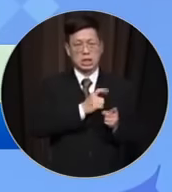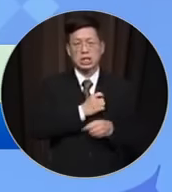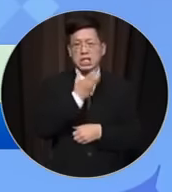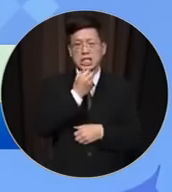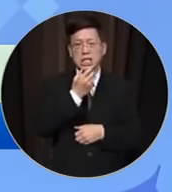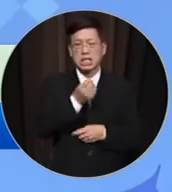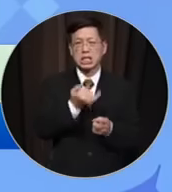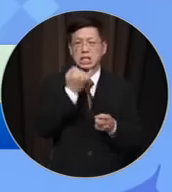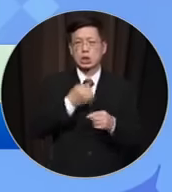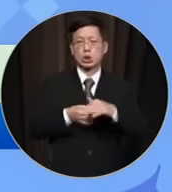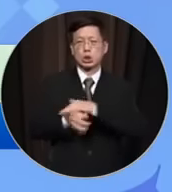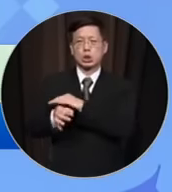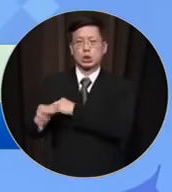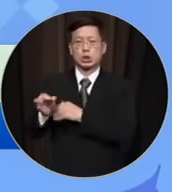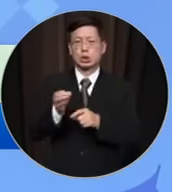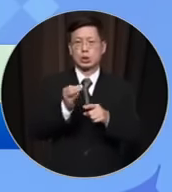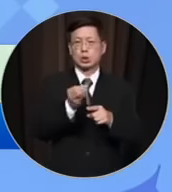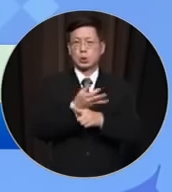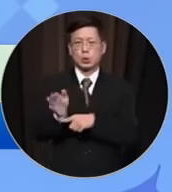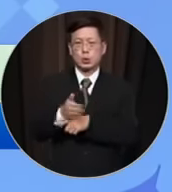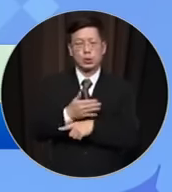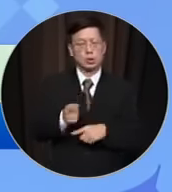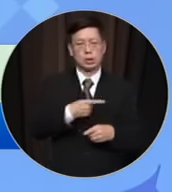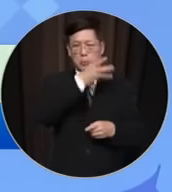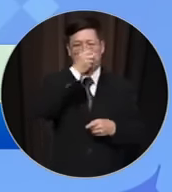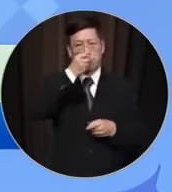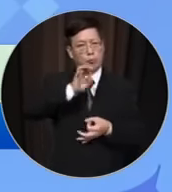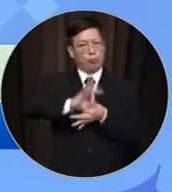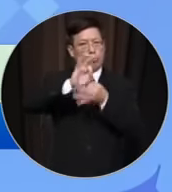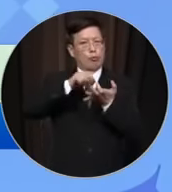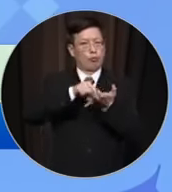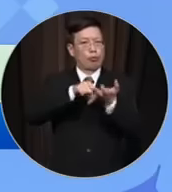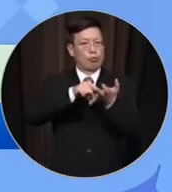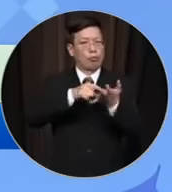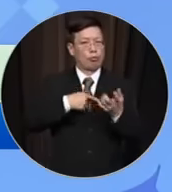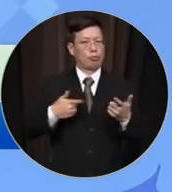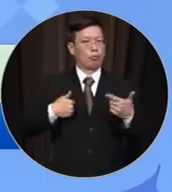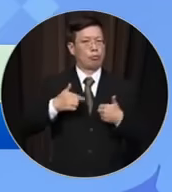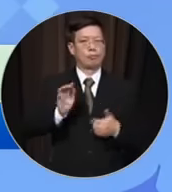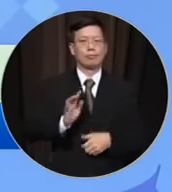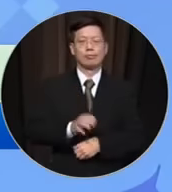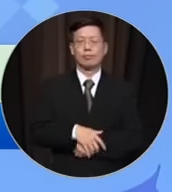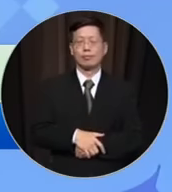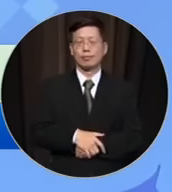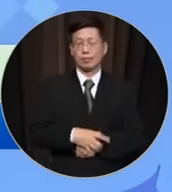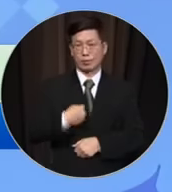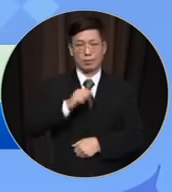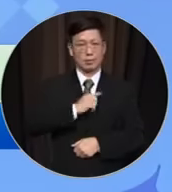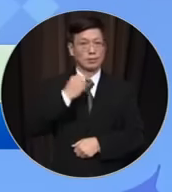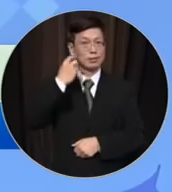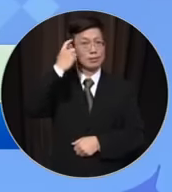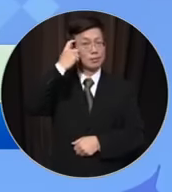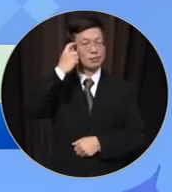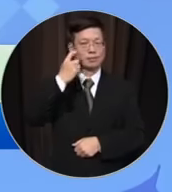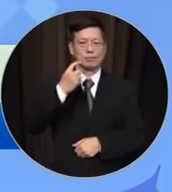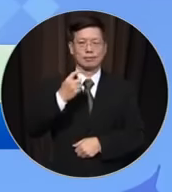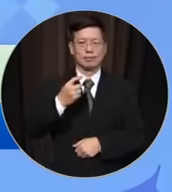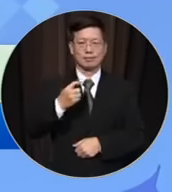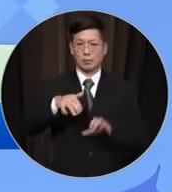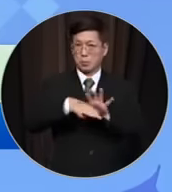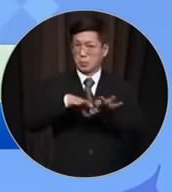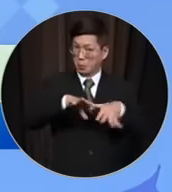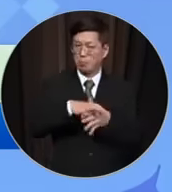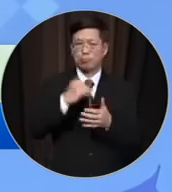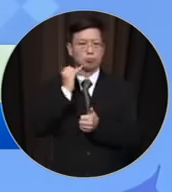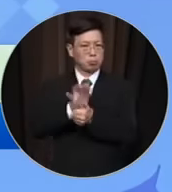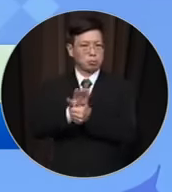政治筹佣工具，也不可以腐烂编列预算，好大喜功。我们认为文化是促